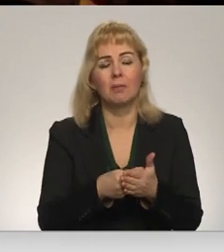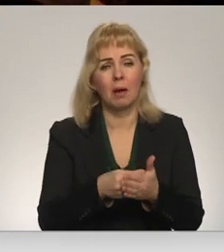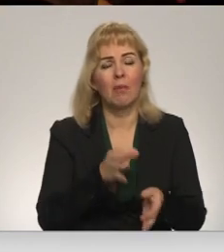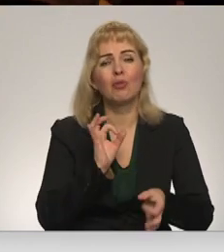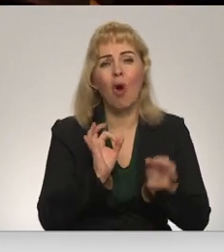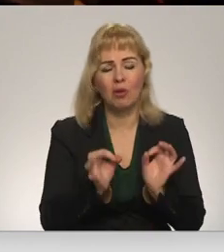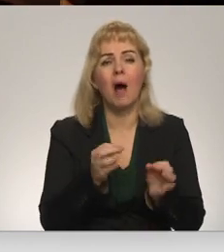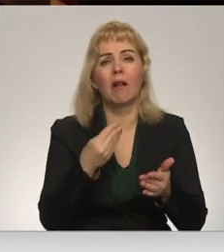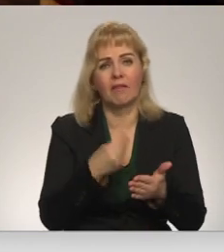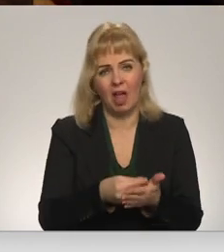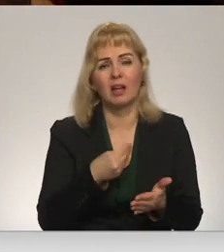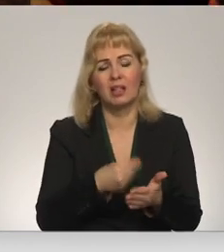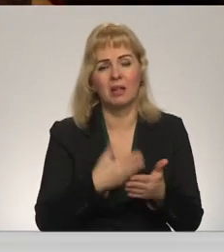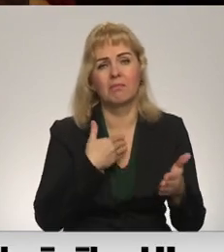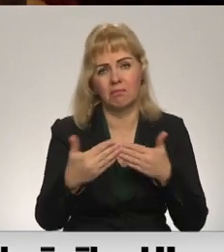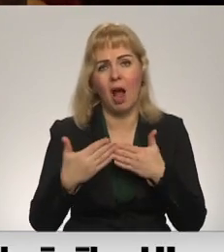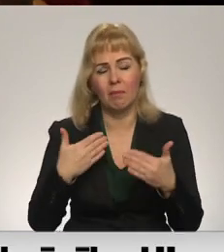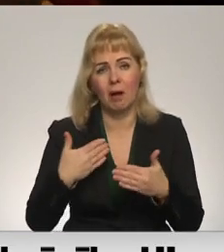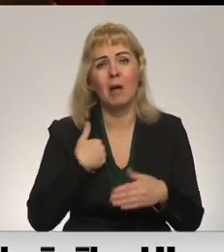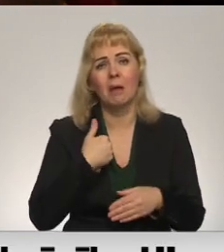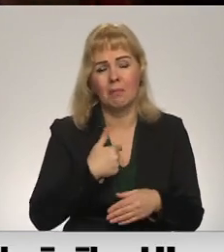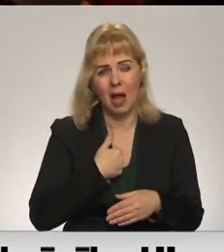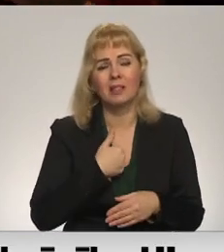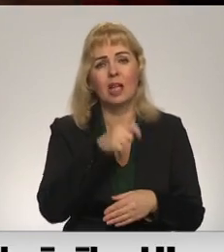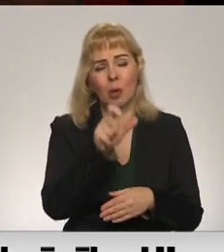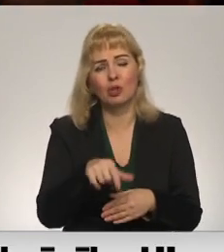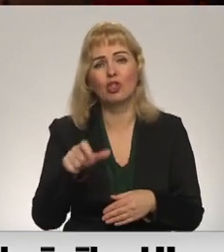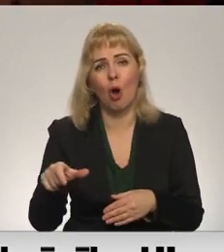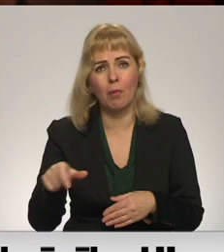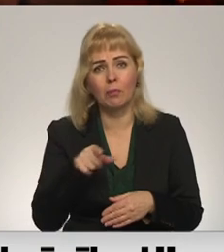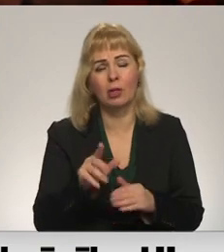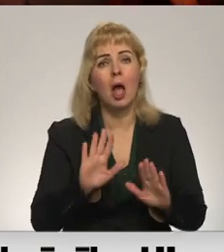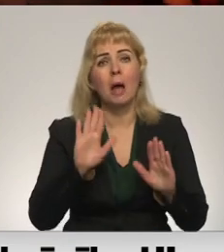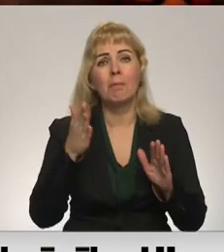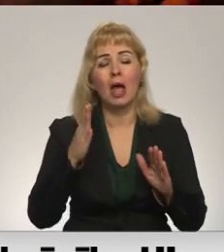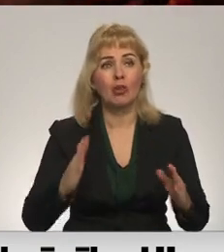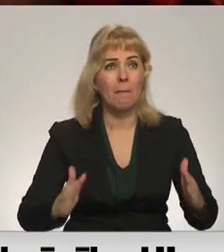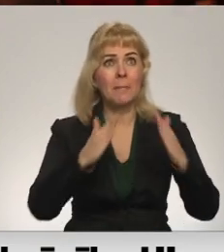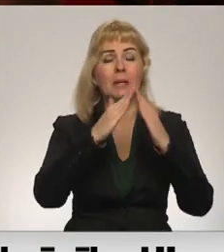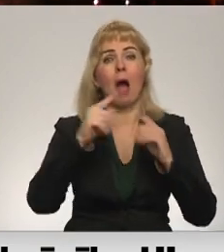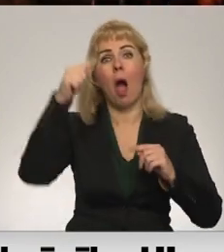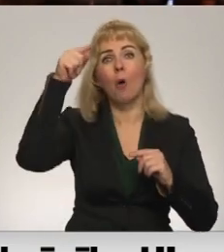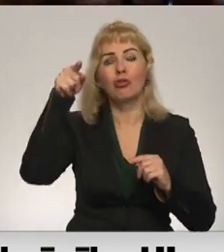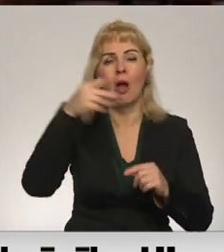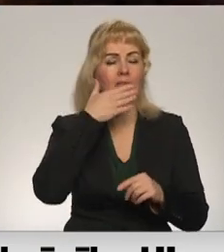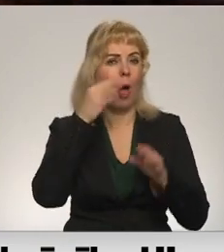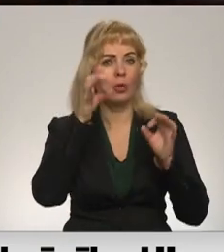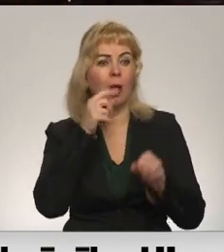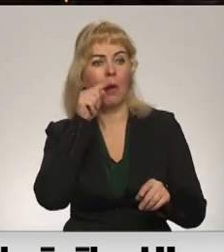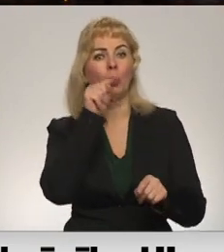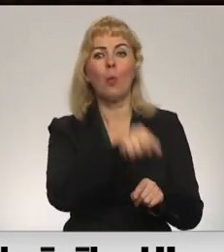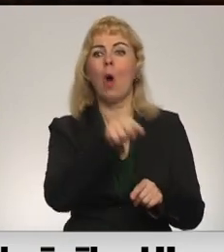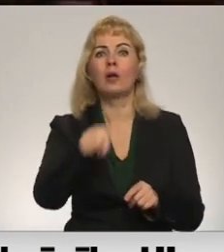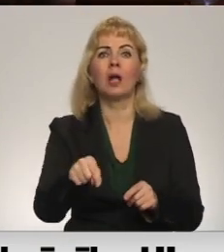vērtībām. Es saprotu, ka mēs esam sociālas būtnes, un kāds ir sēžtenī piramīdas augšdaļā, viņam nav tiesības norādīt un veidot